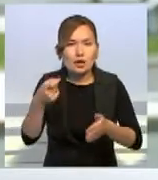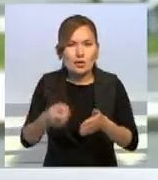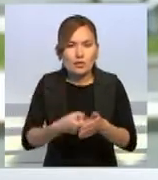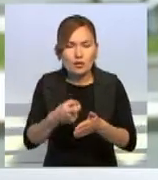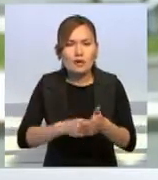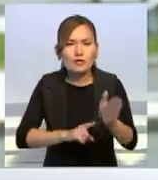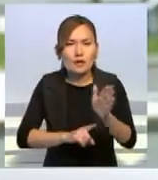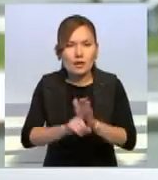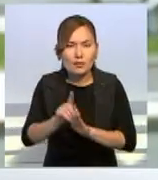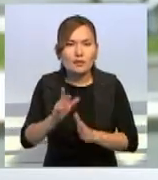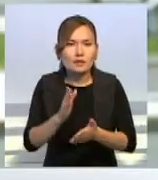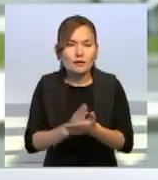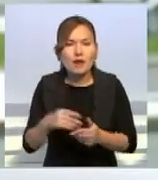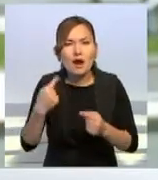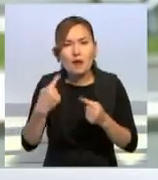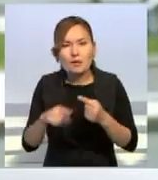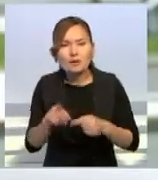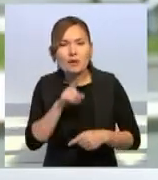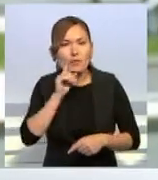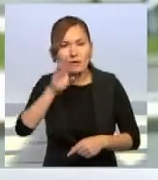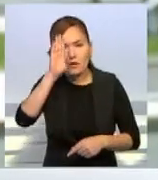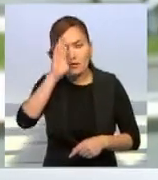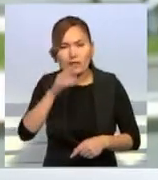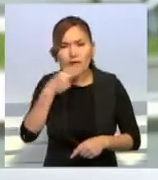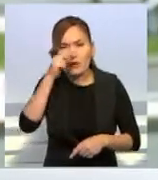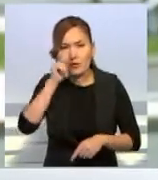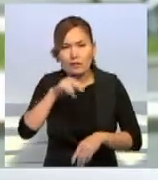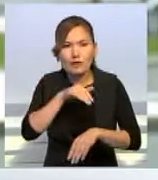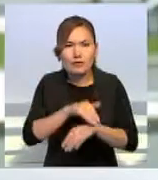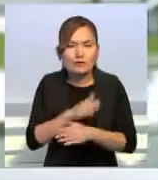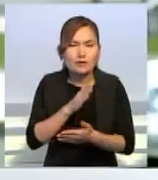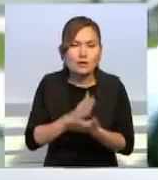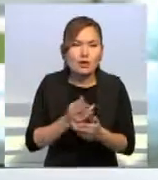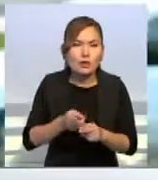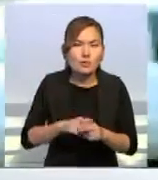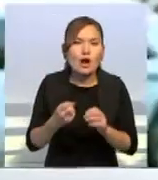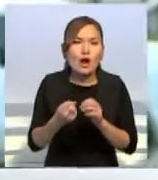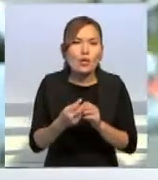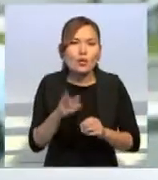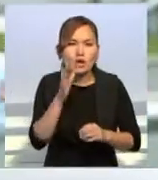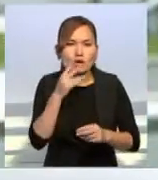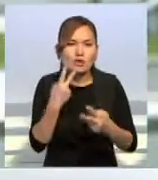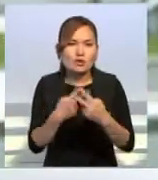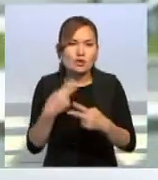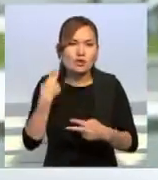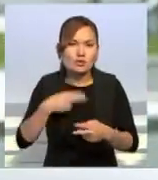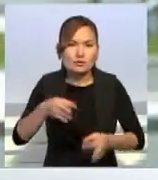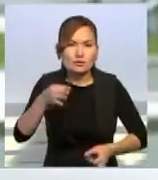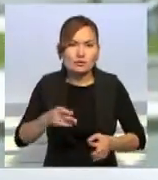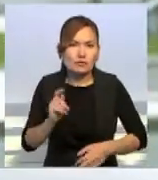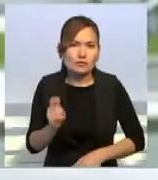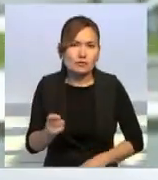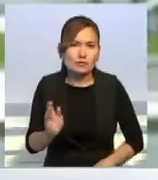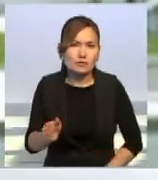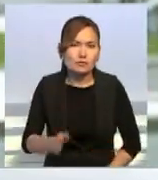қылмысқа қатысы бар жоғы анықталып жатыр. Заңға сәйкес 12 жылға дейін бас бостандығынан айырылуы мүмкін.